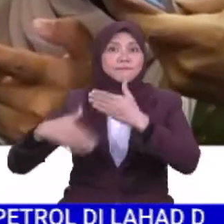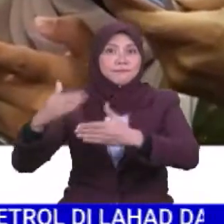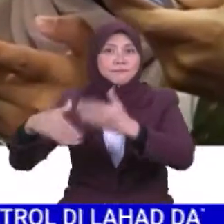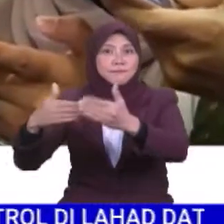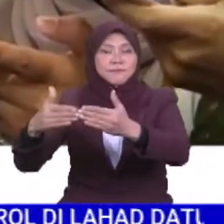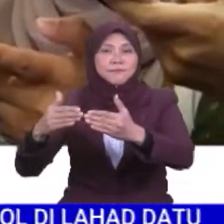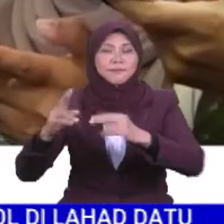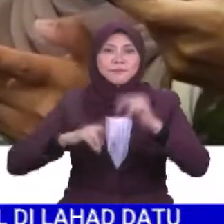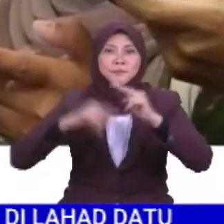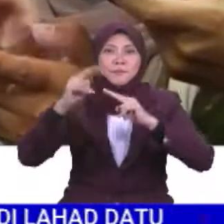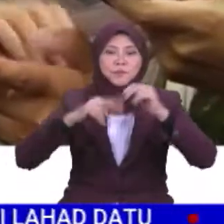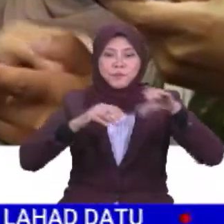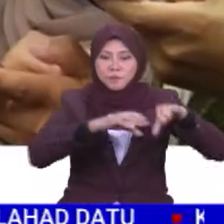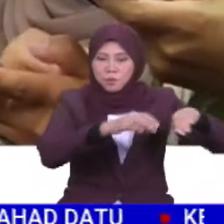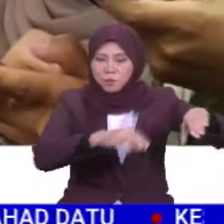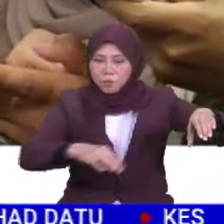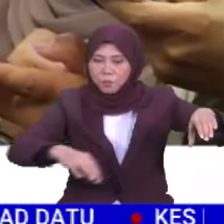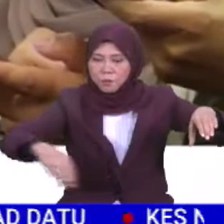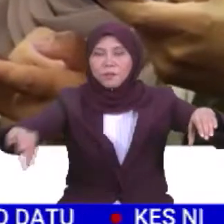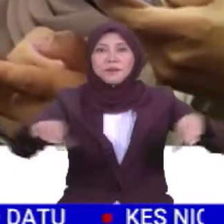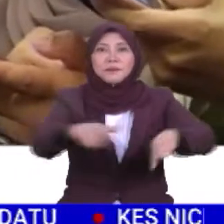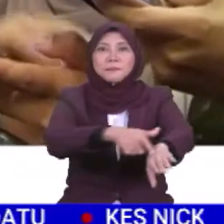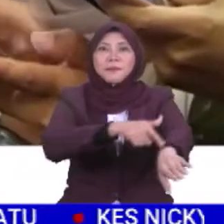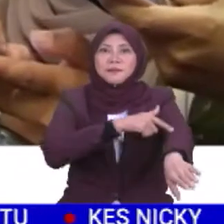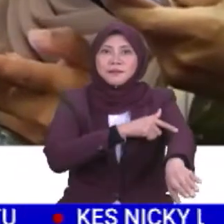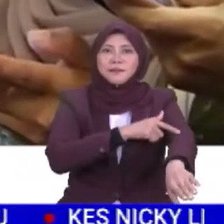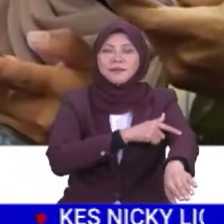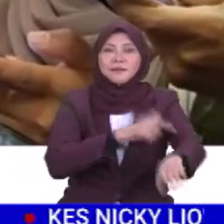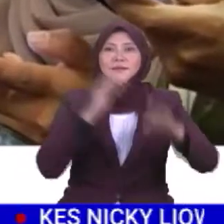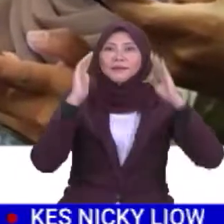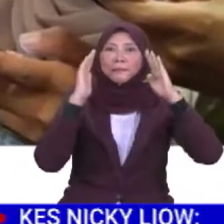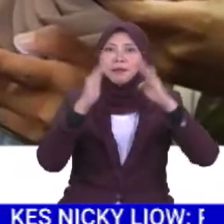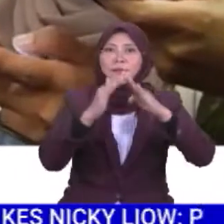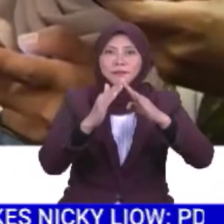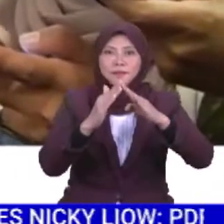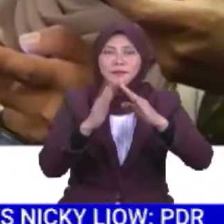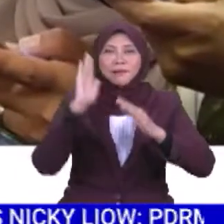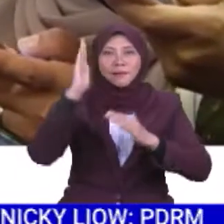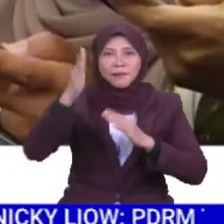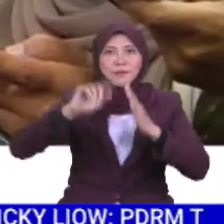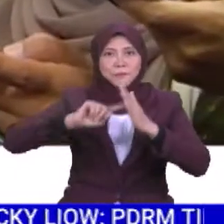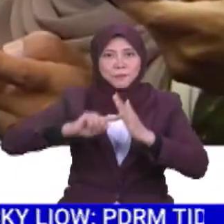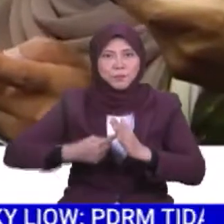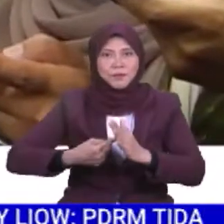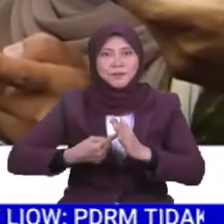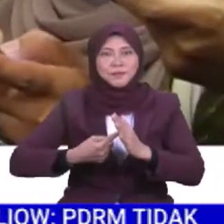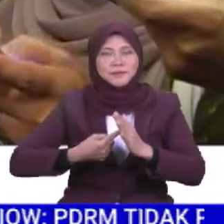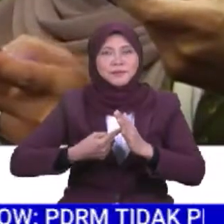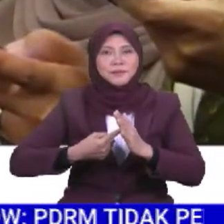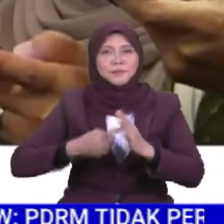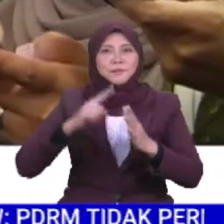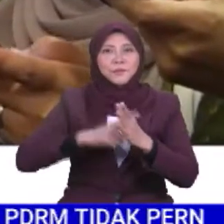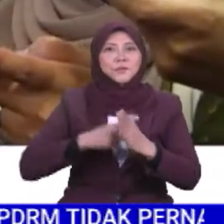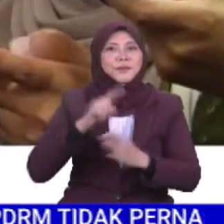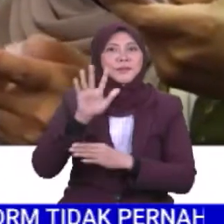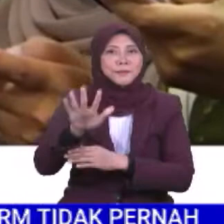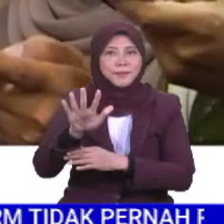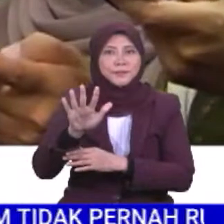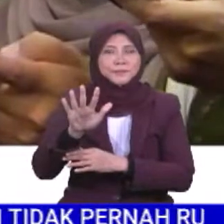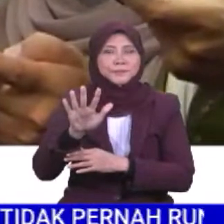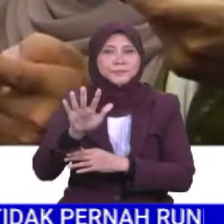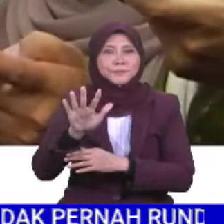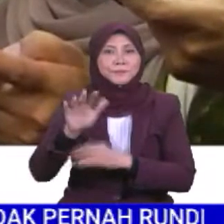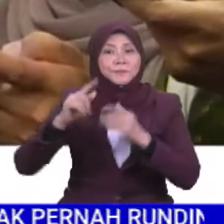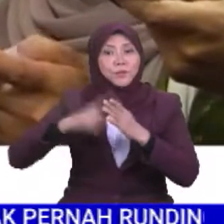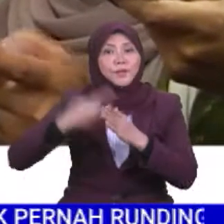pembinaan by throwing terpanjang di negeri Pahang akan bunah bermula pada bulan 5 ini akan